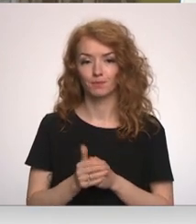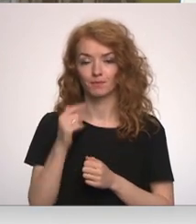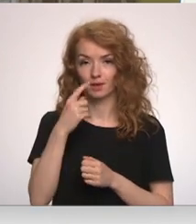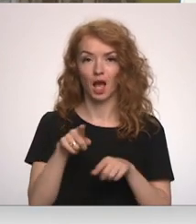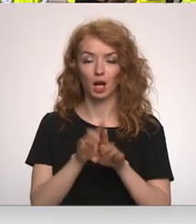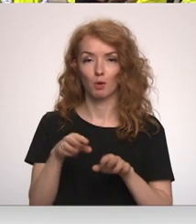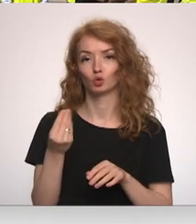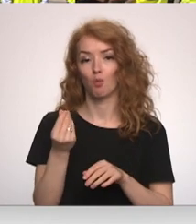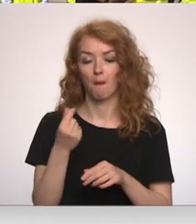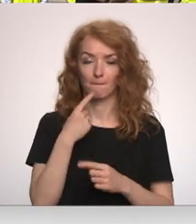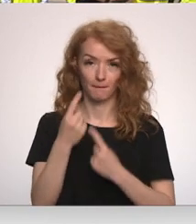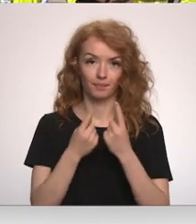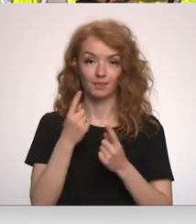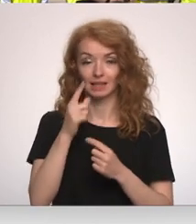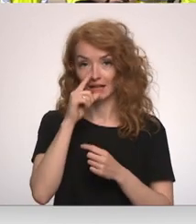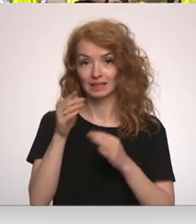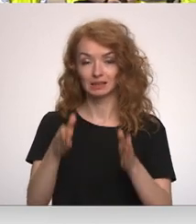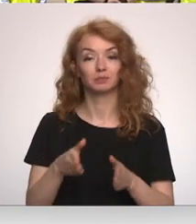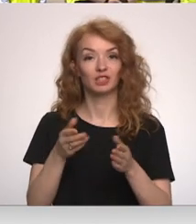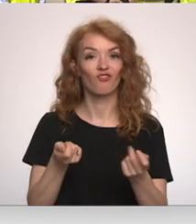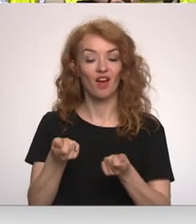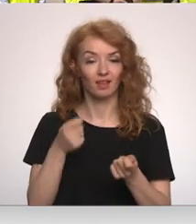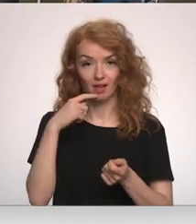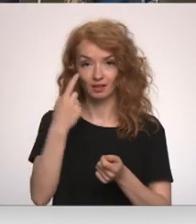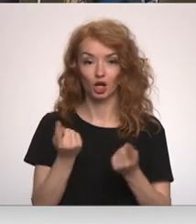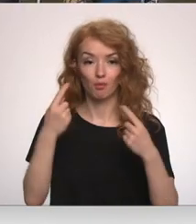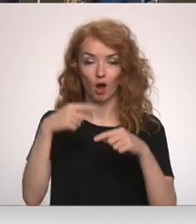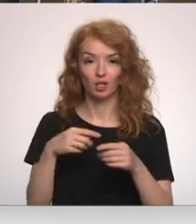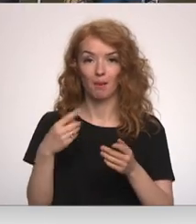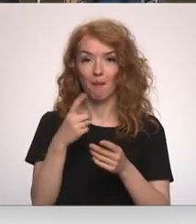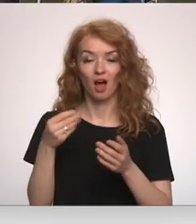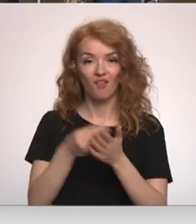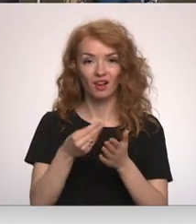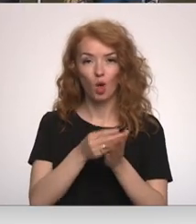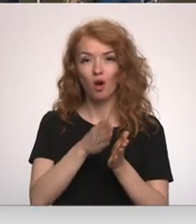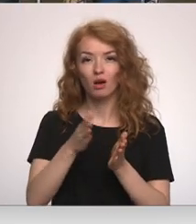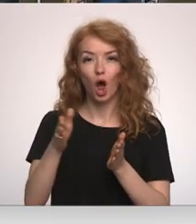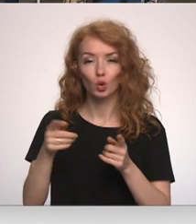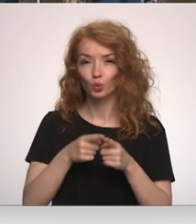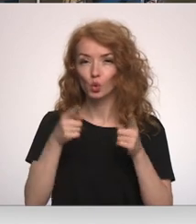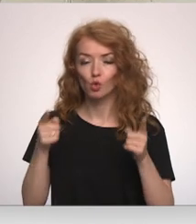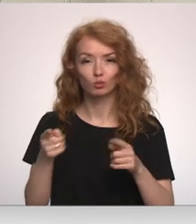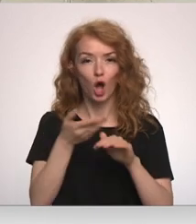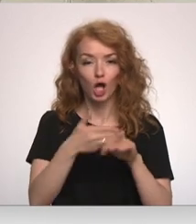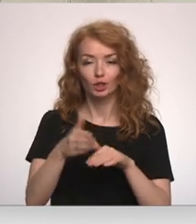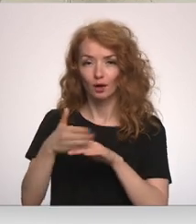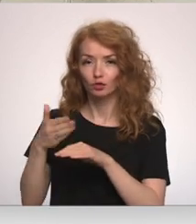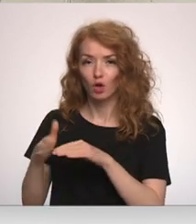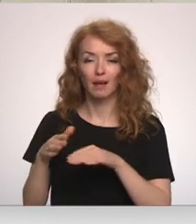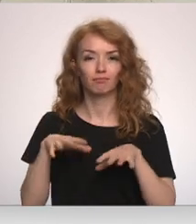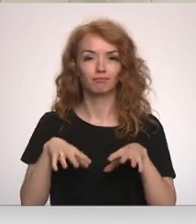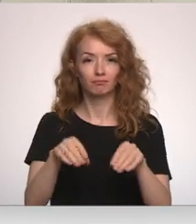Arī par summām. Strādiņa slimnīcas vadība stāsta pašlaik pārvērtējot katru būvniecības posmu atsevišķi,